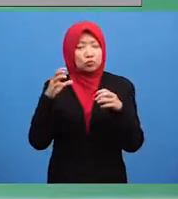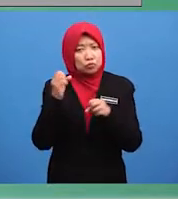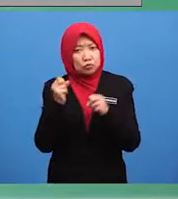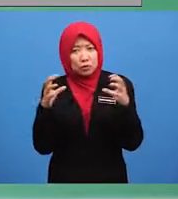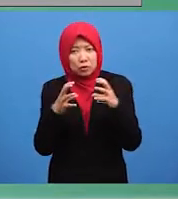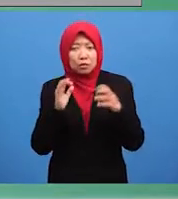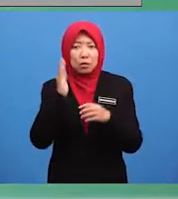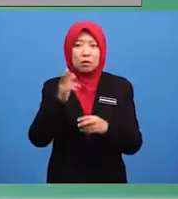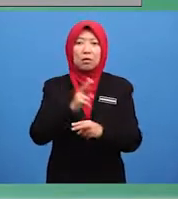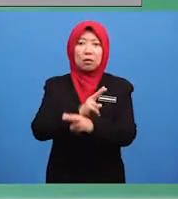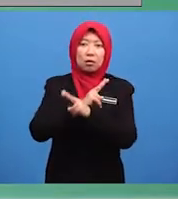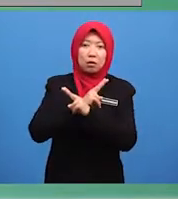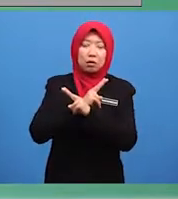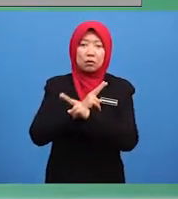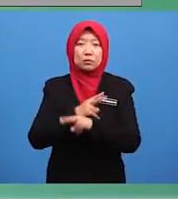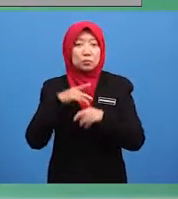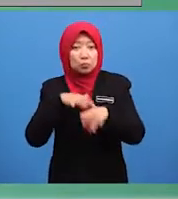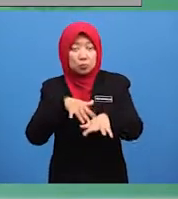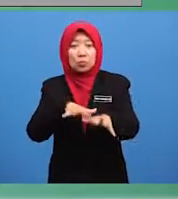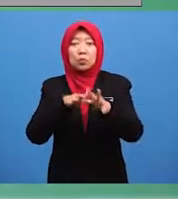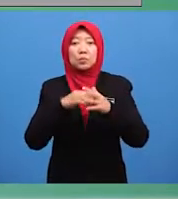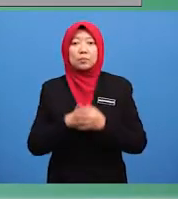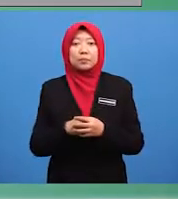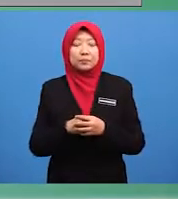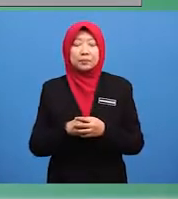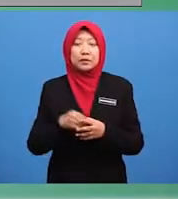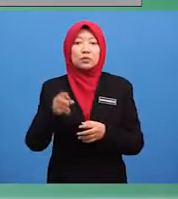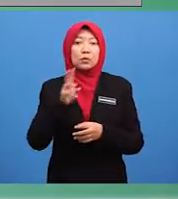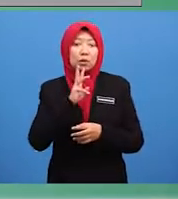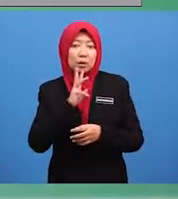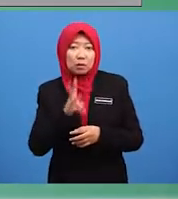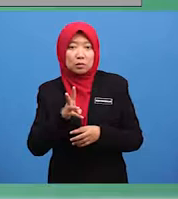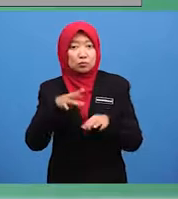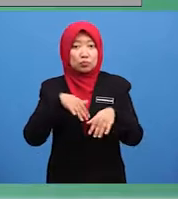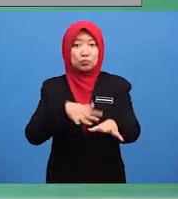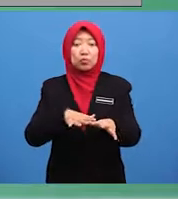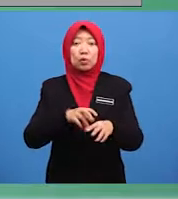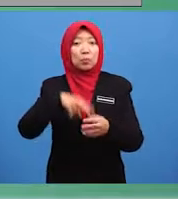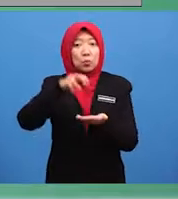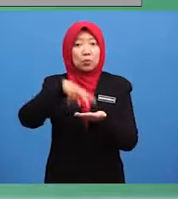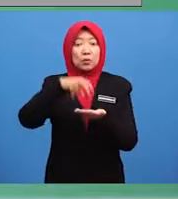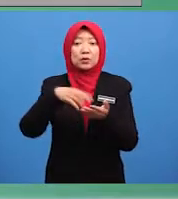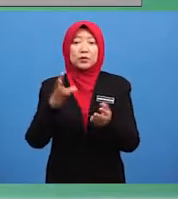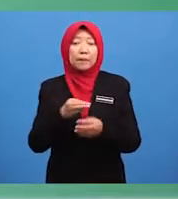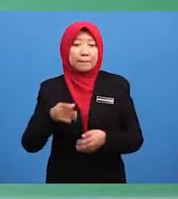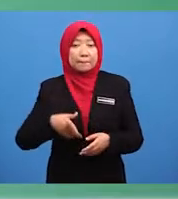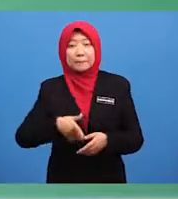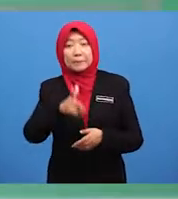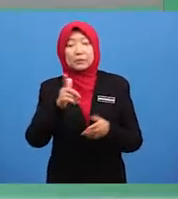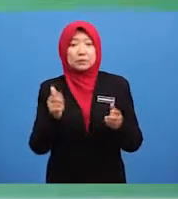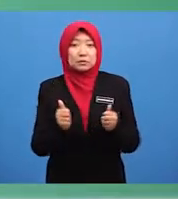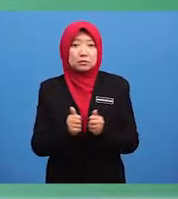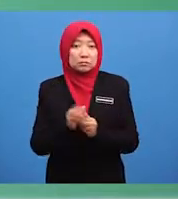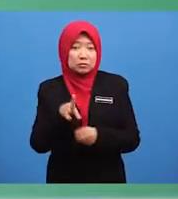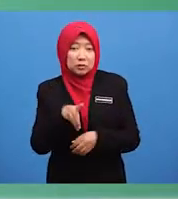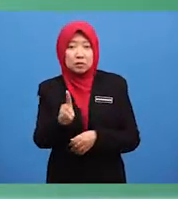menghalang pengaliran air sungai. Air sungai meloncat dan mengalir dengan deras. Berikut,